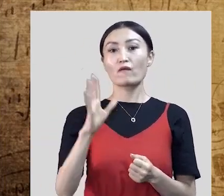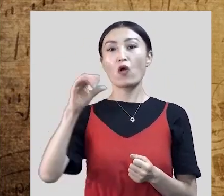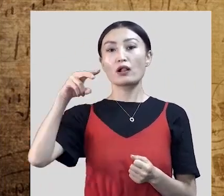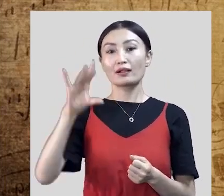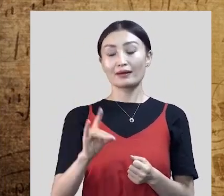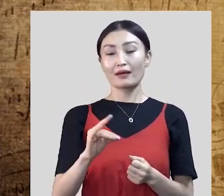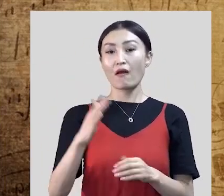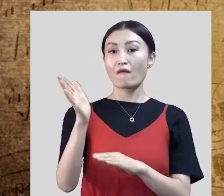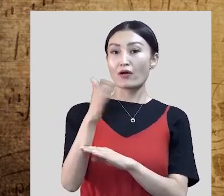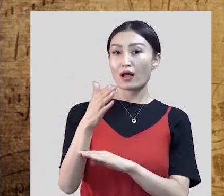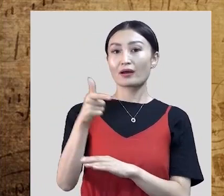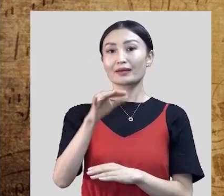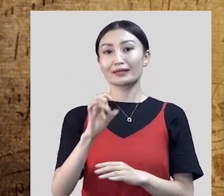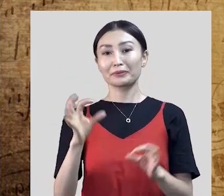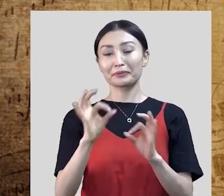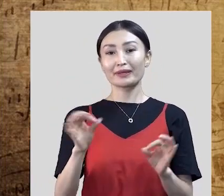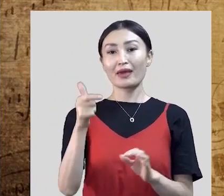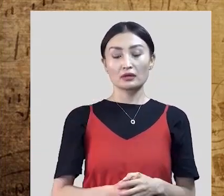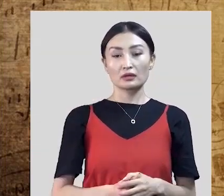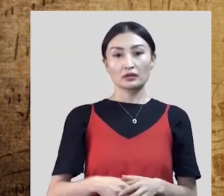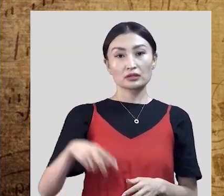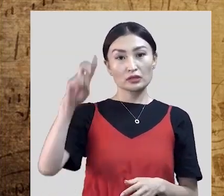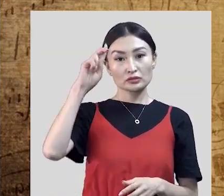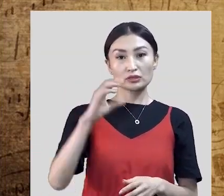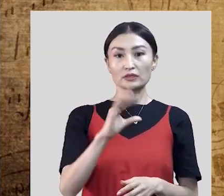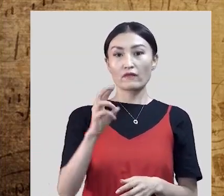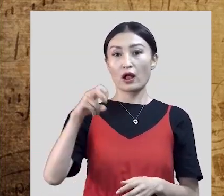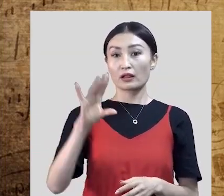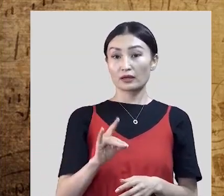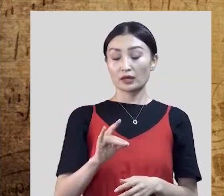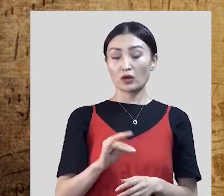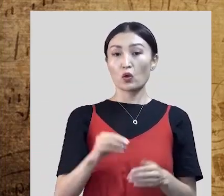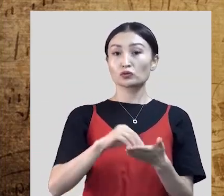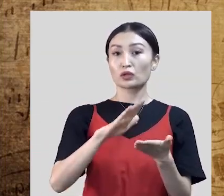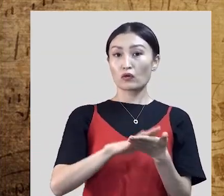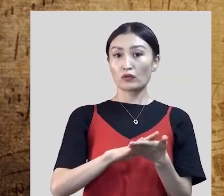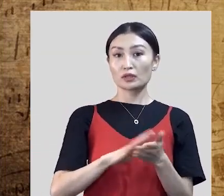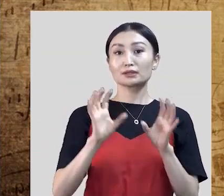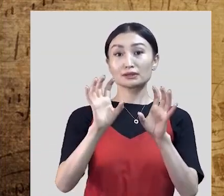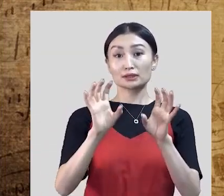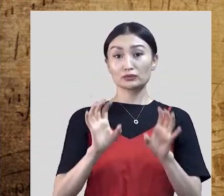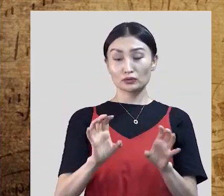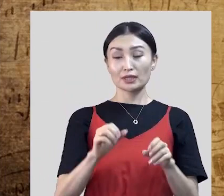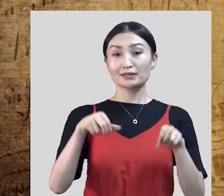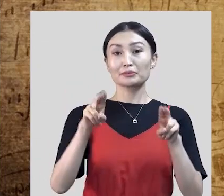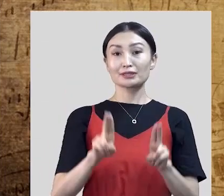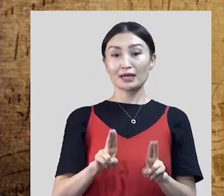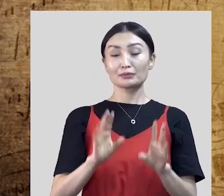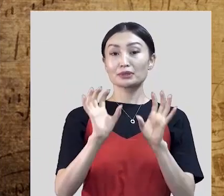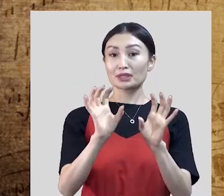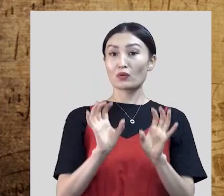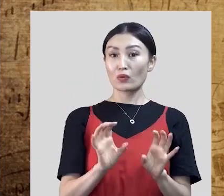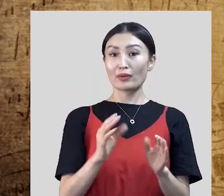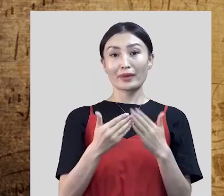символы. Флаг, гимн, герб. Государственные символы, установленные Конституцией, специальными